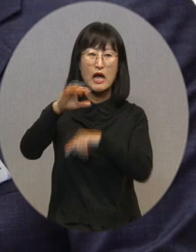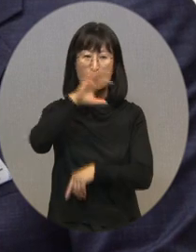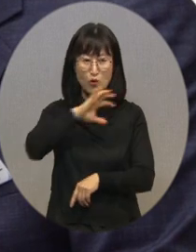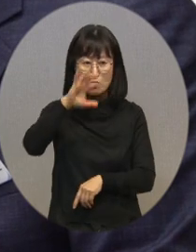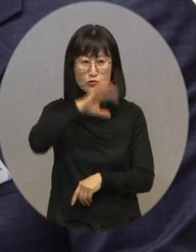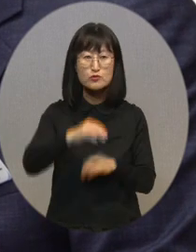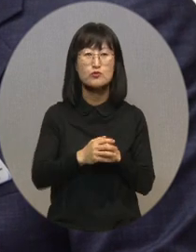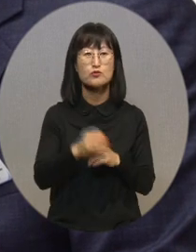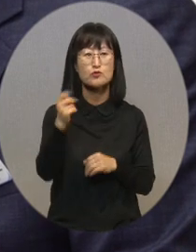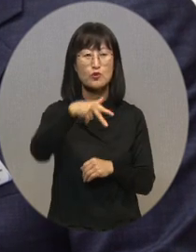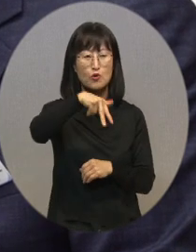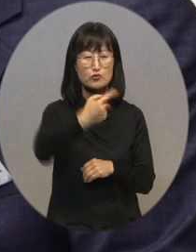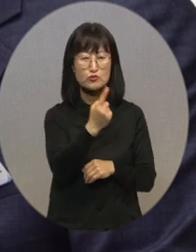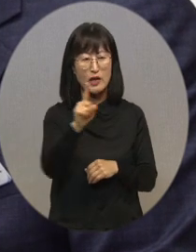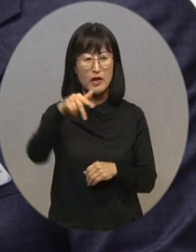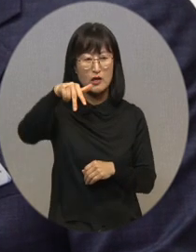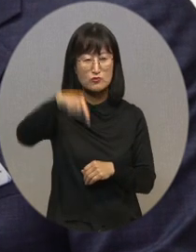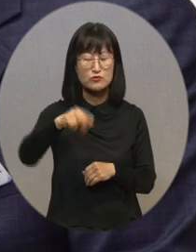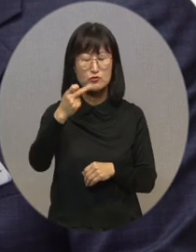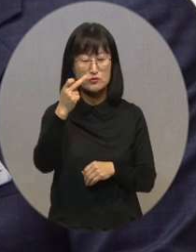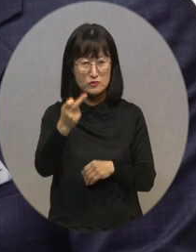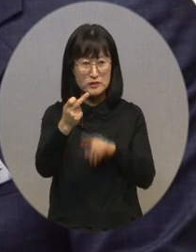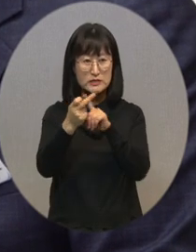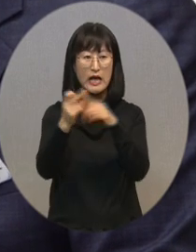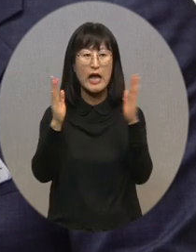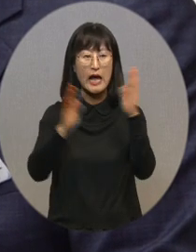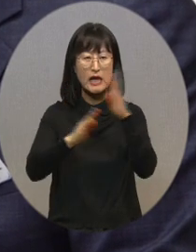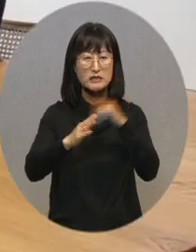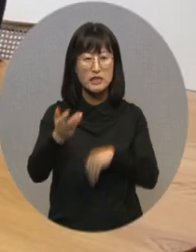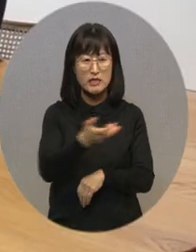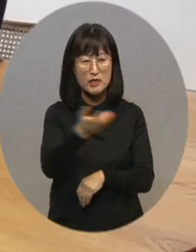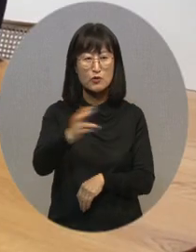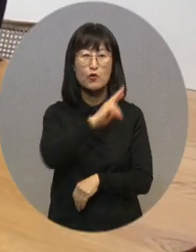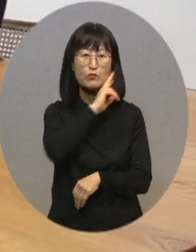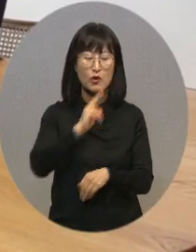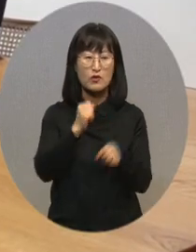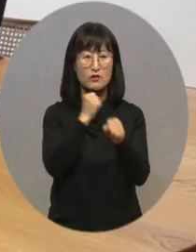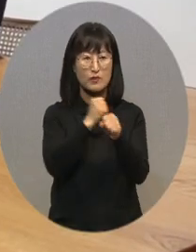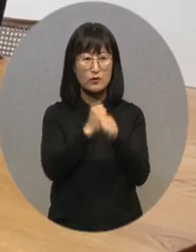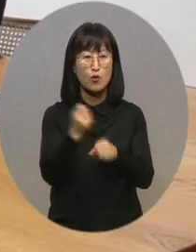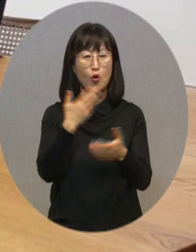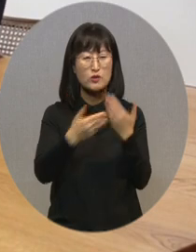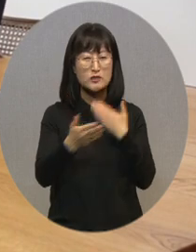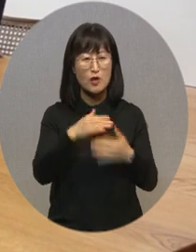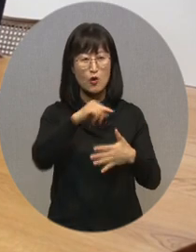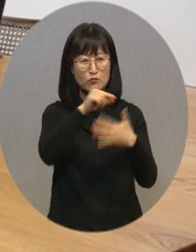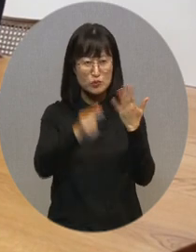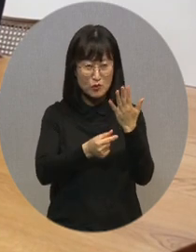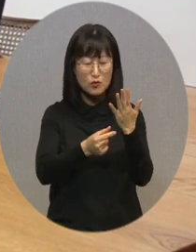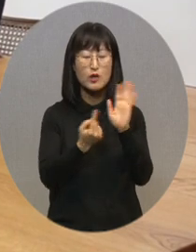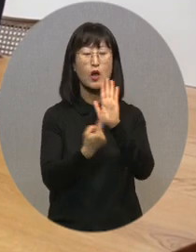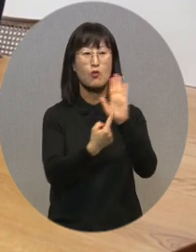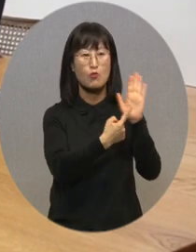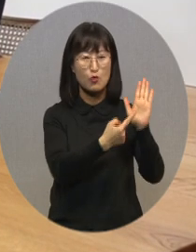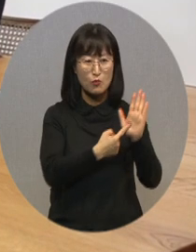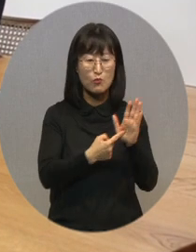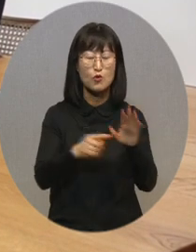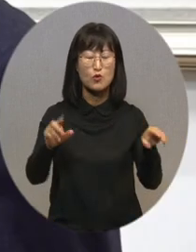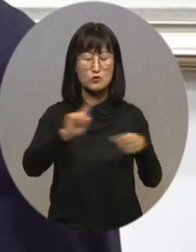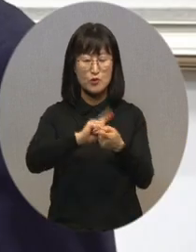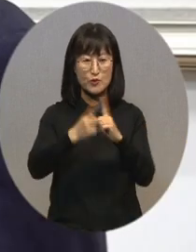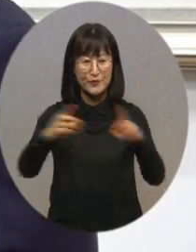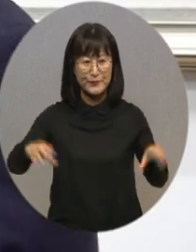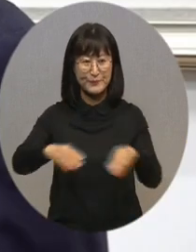그리고 자부산 휴양랜드 내 학생 이동 편의를 제공하고 체험 프로그램 참여를 위한 홍보 등에 적극 협력할